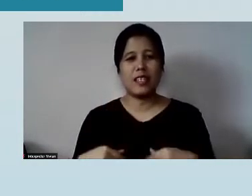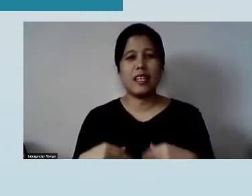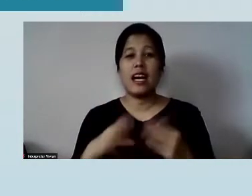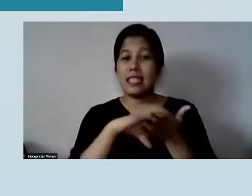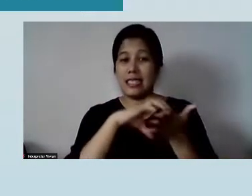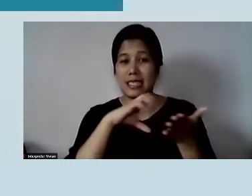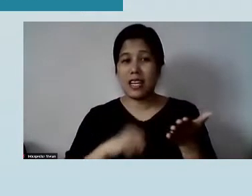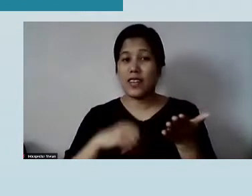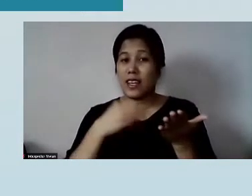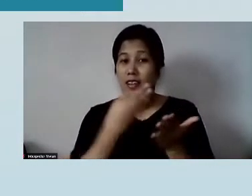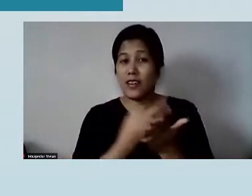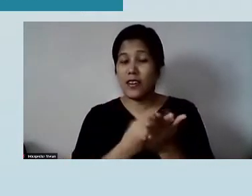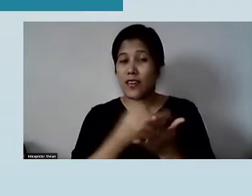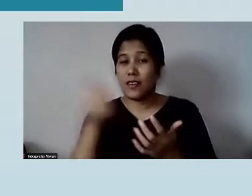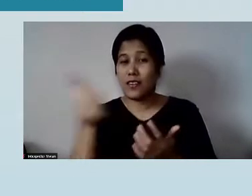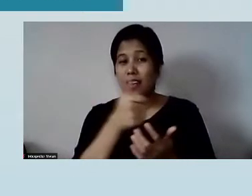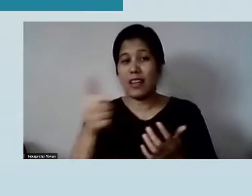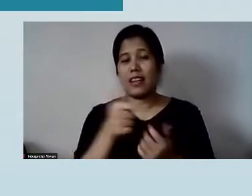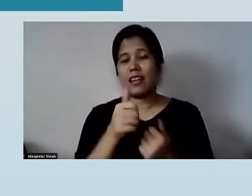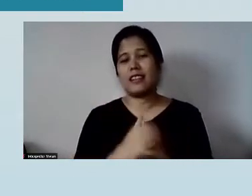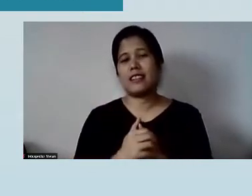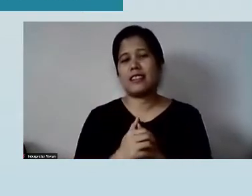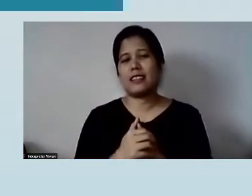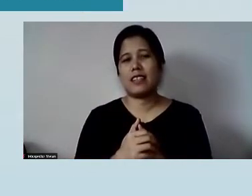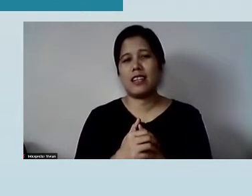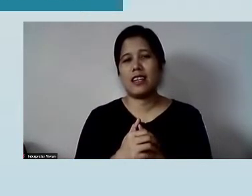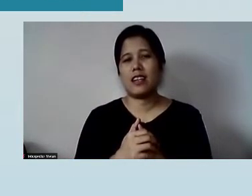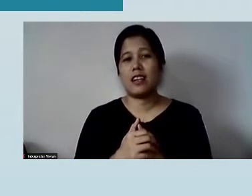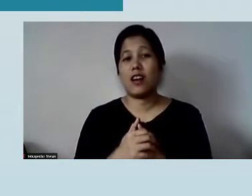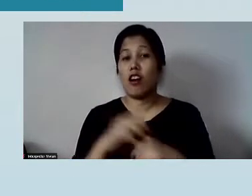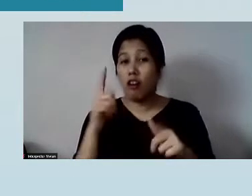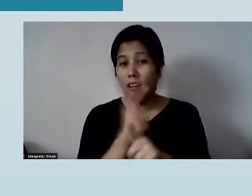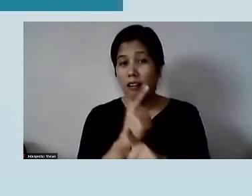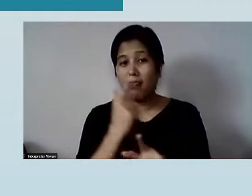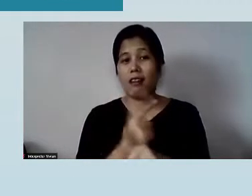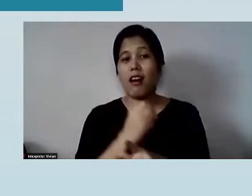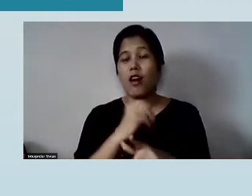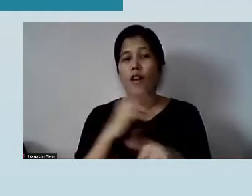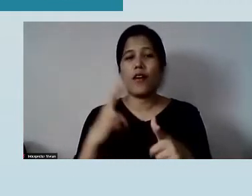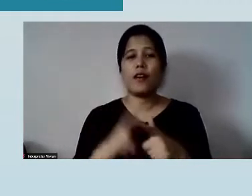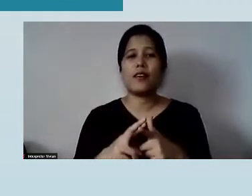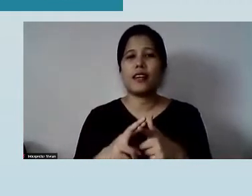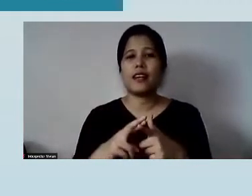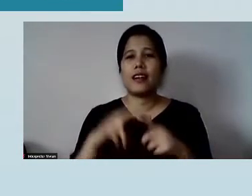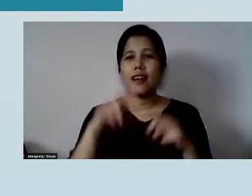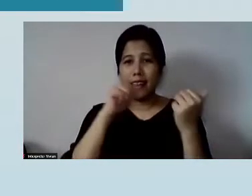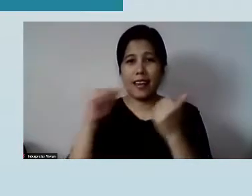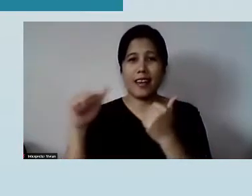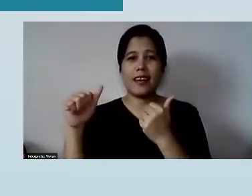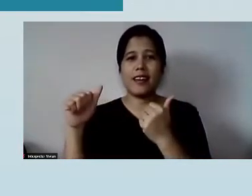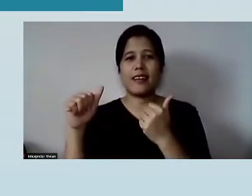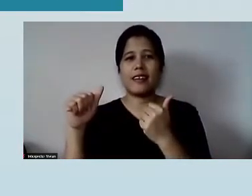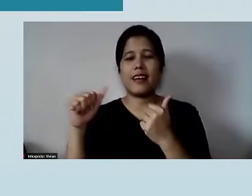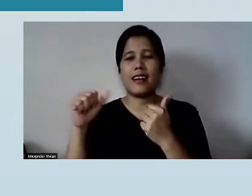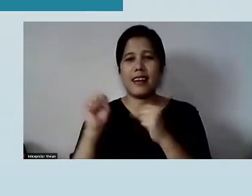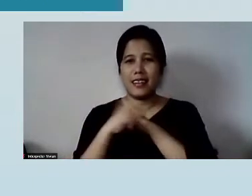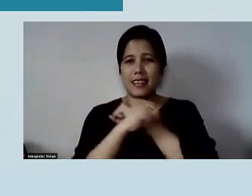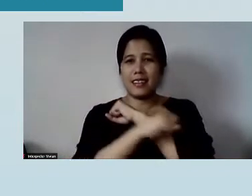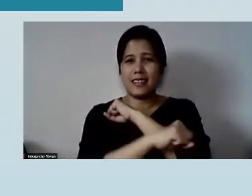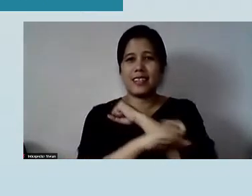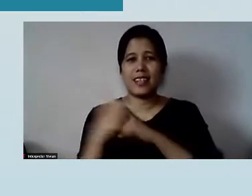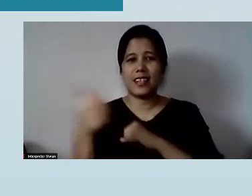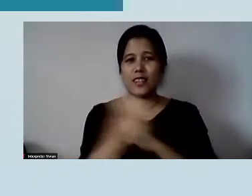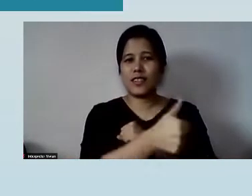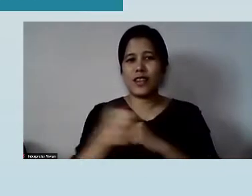domestic, land, air, and sea travels. So 20% din po yan. Ano? Basta dito lang ang pinag-uusapan